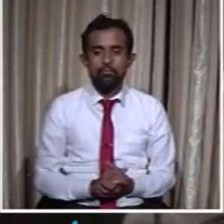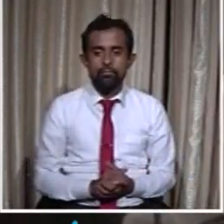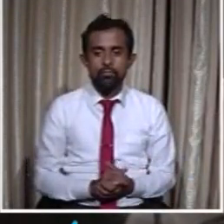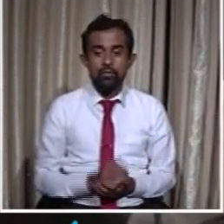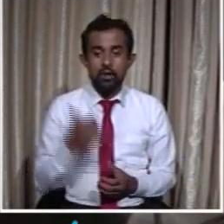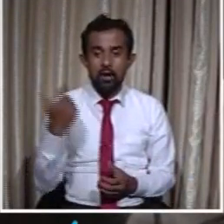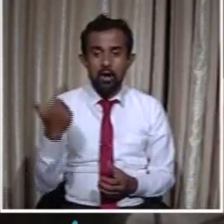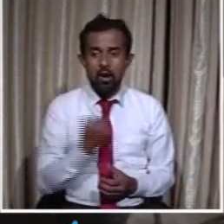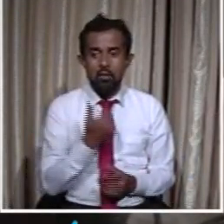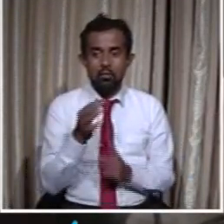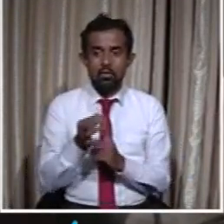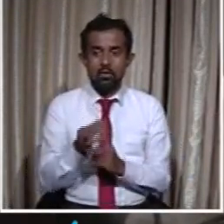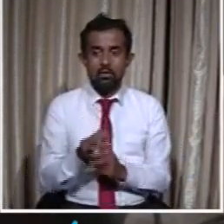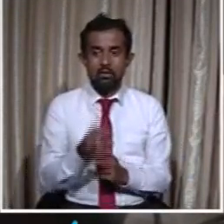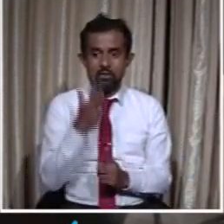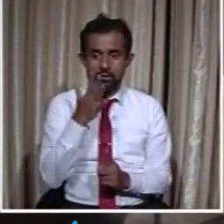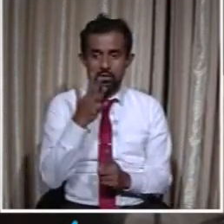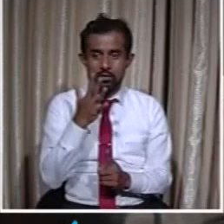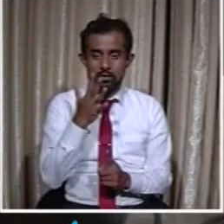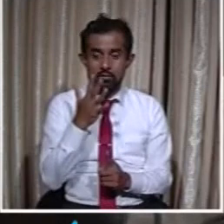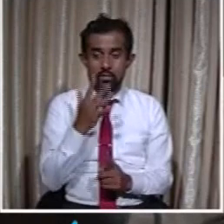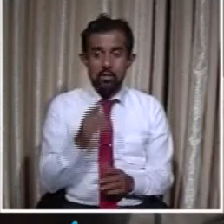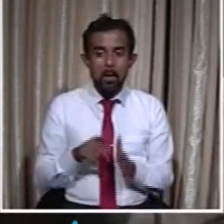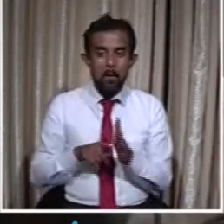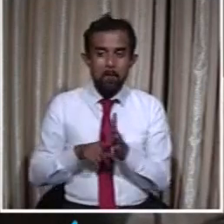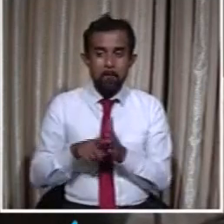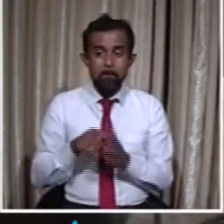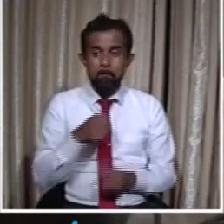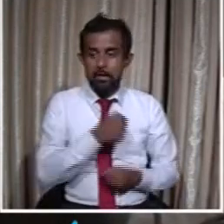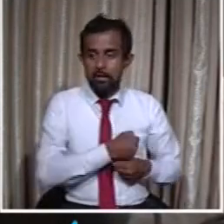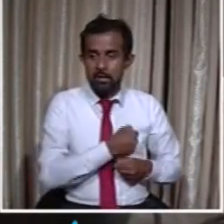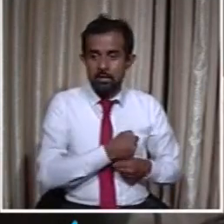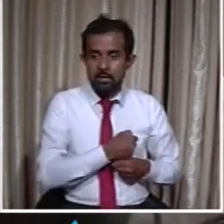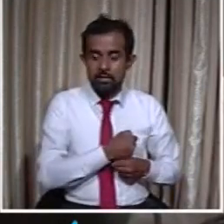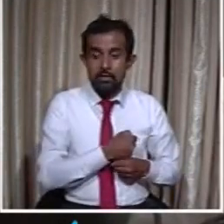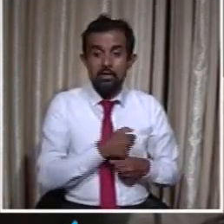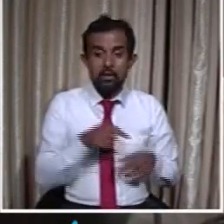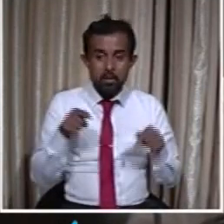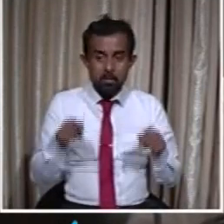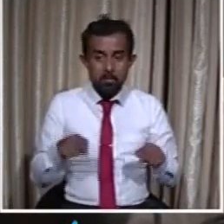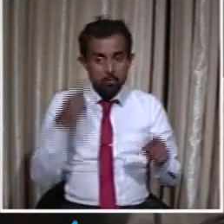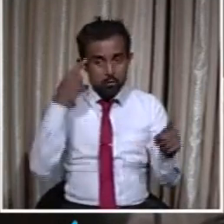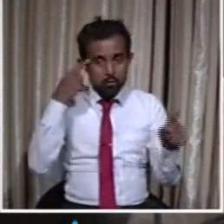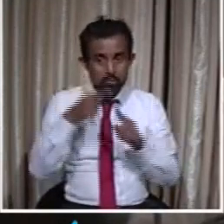ஜனாதிபதியும் பழைய அரசாங்கமும் இதற்கு மிக விரைவில் தீர்வெடுக்க வேண்டும் என்று நான் கேட்டுக் கொள்கிறேன்.